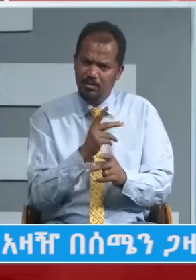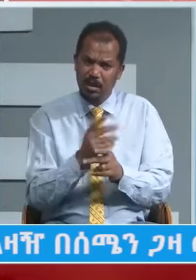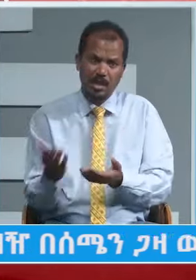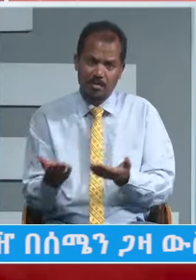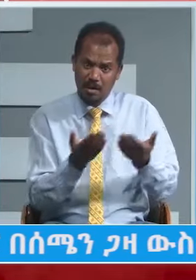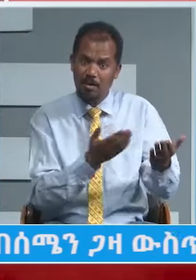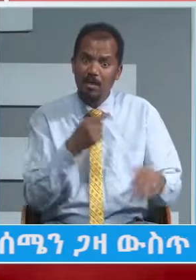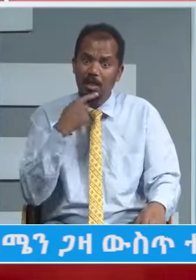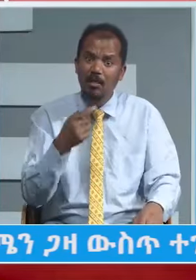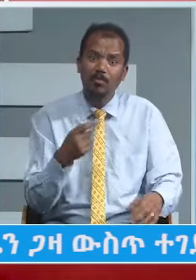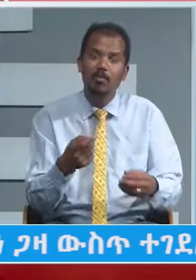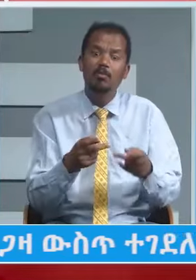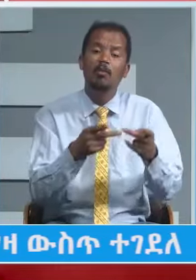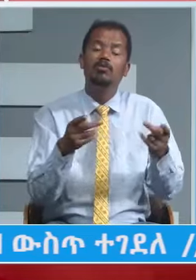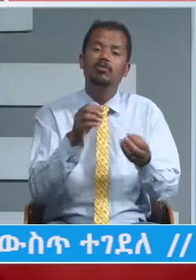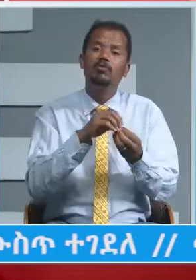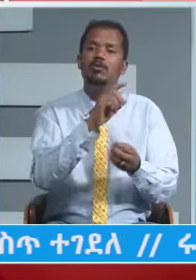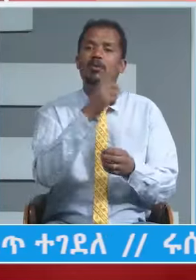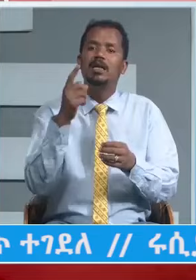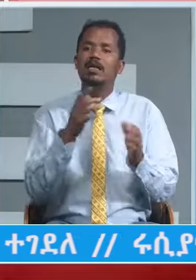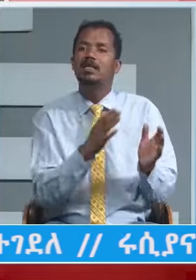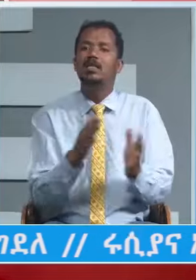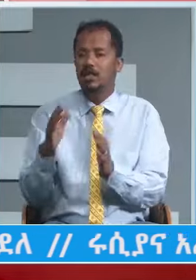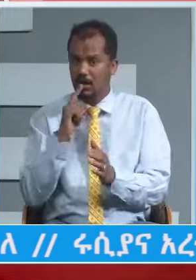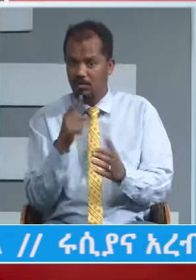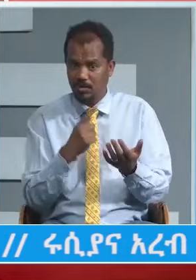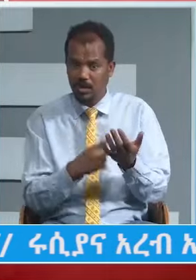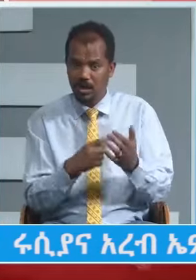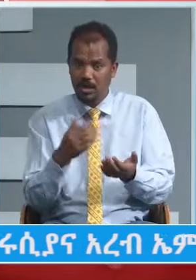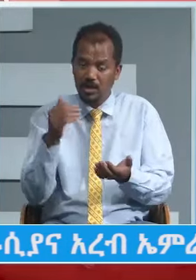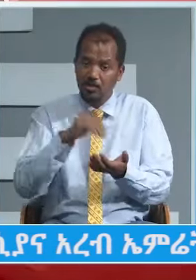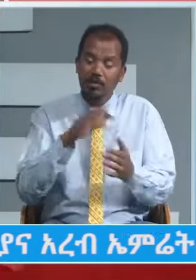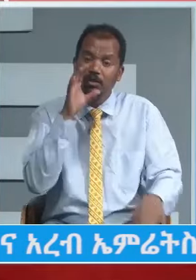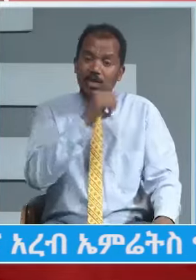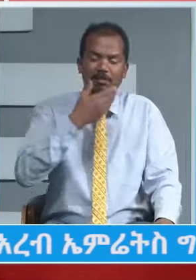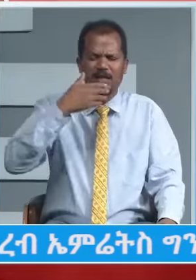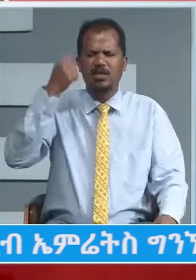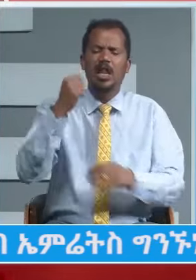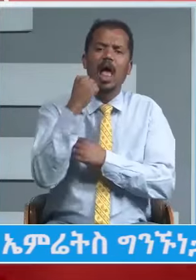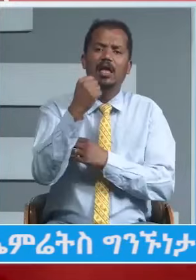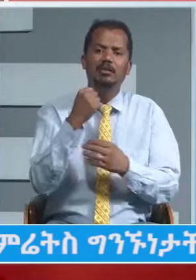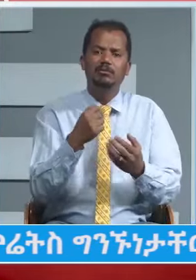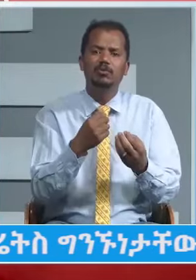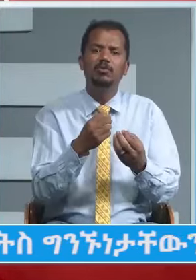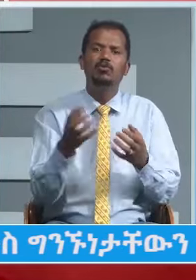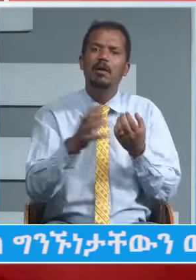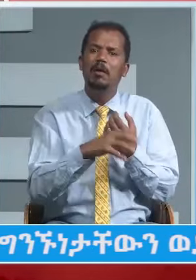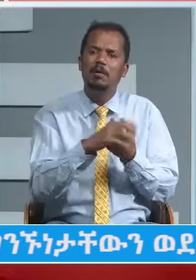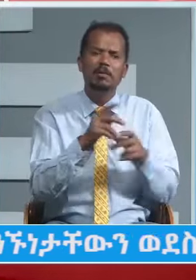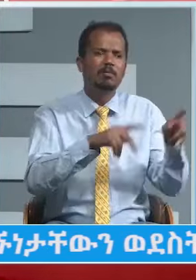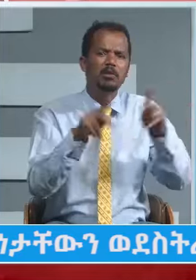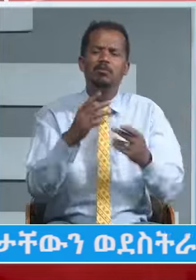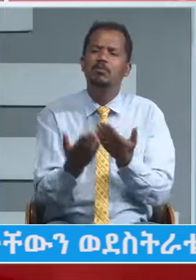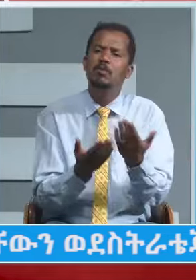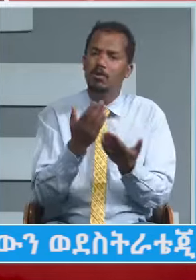የጠበቀ ምርት ከማቅረብ አንጻር ተብሎ ለቦታዎቹ ጭምር ስታንዳርድ እየተዘጋጀላቸው ነው ያለው። ይህን ስታንዳርድ ደግሞ ስንጨርስ በተሻለ አቅም እነዚህ ሰንደይ ማርኬቶች